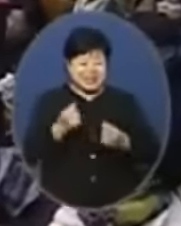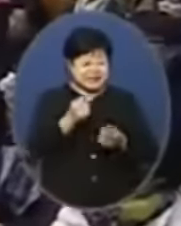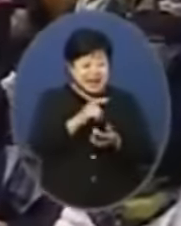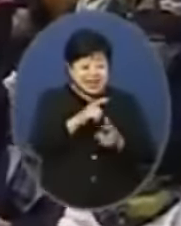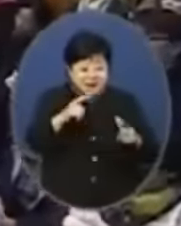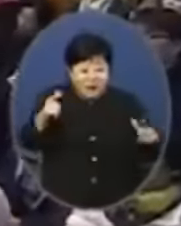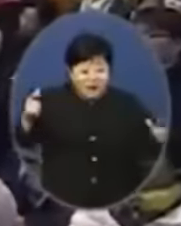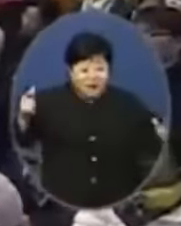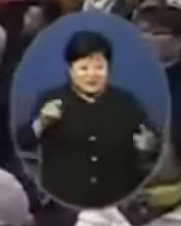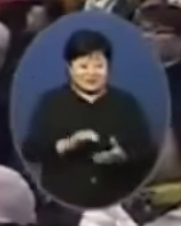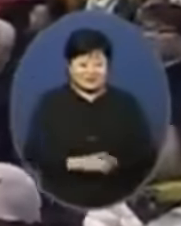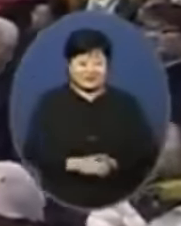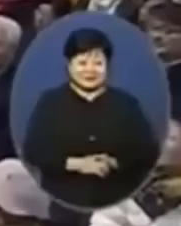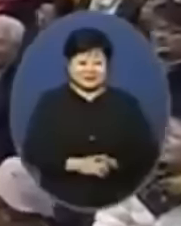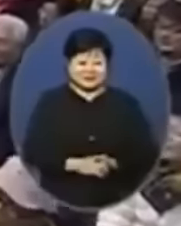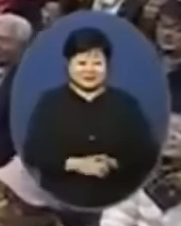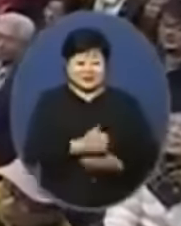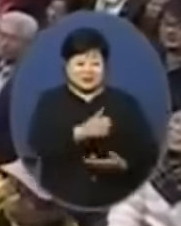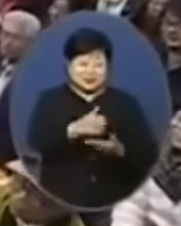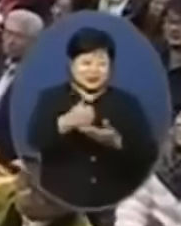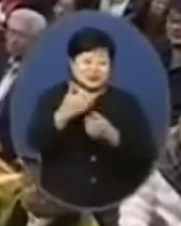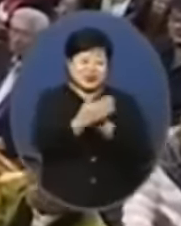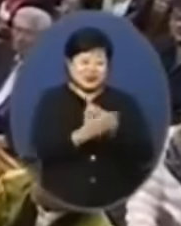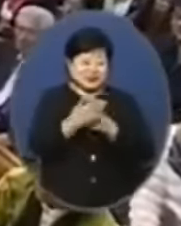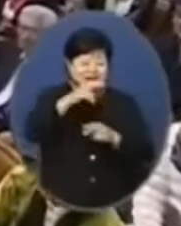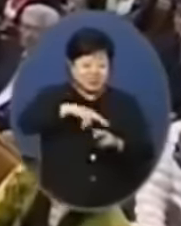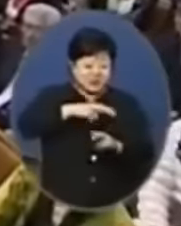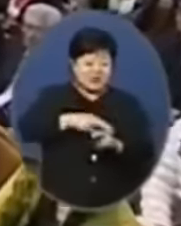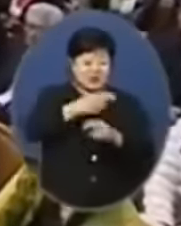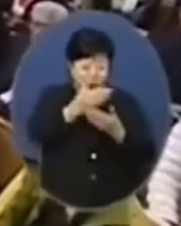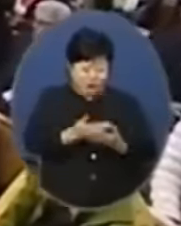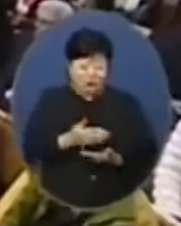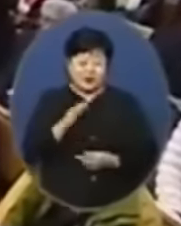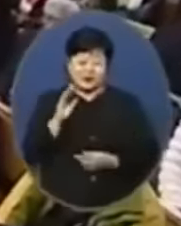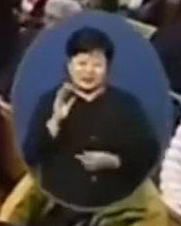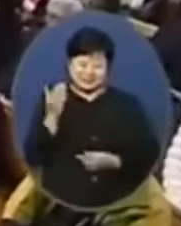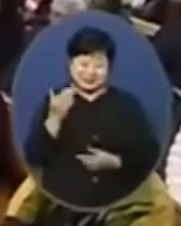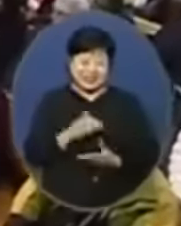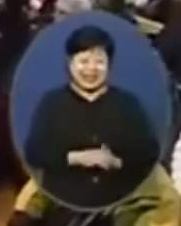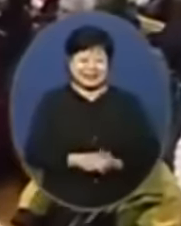아니라 주님의 은혜의 선물로 되었습니다.